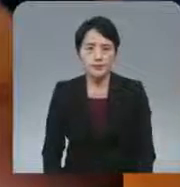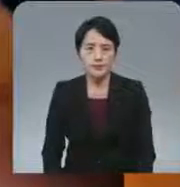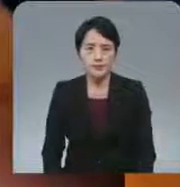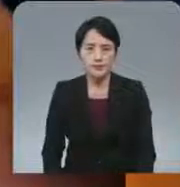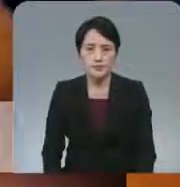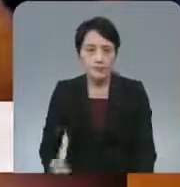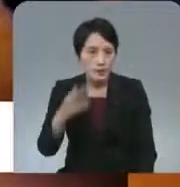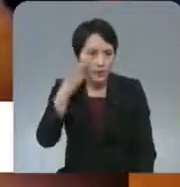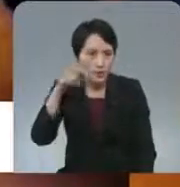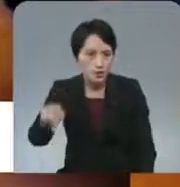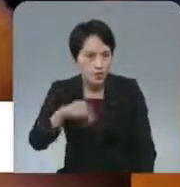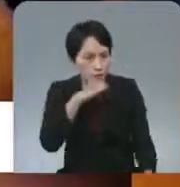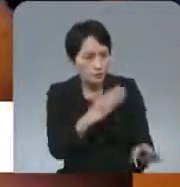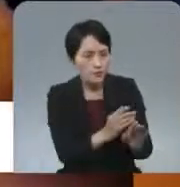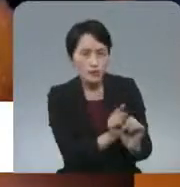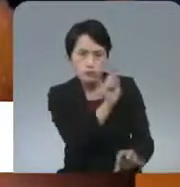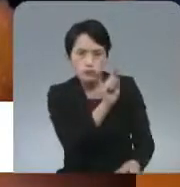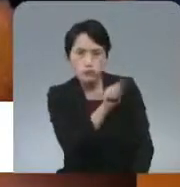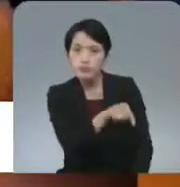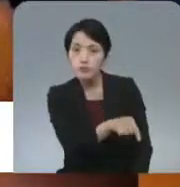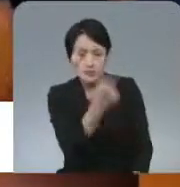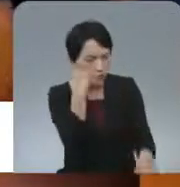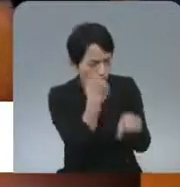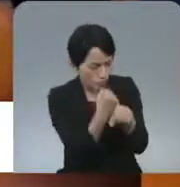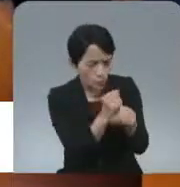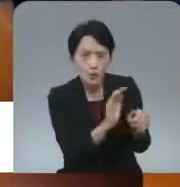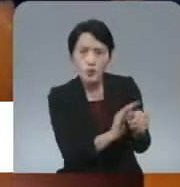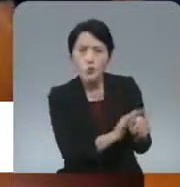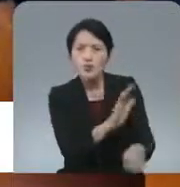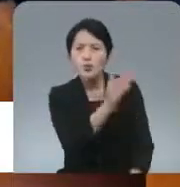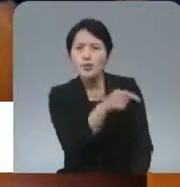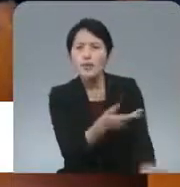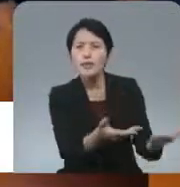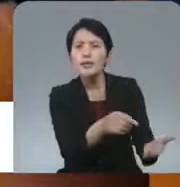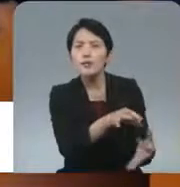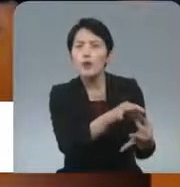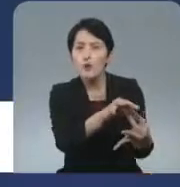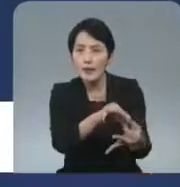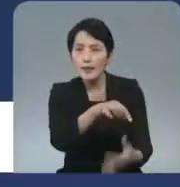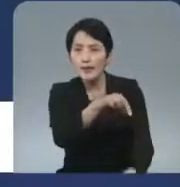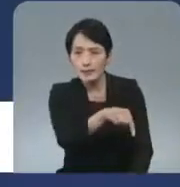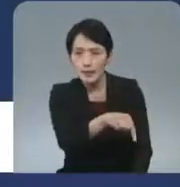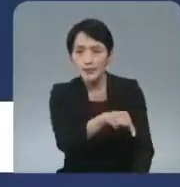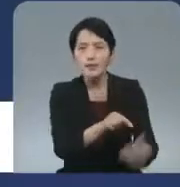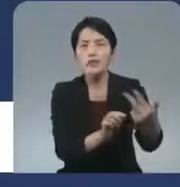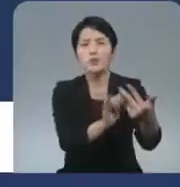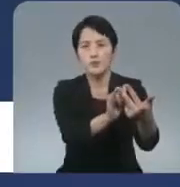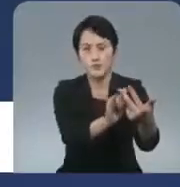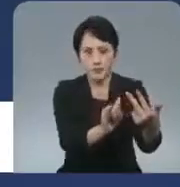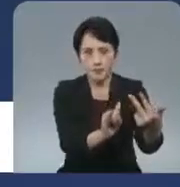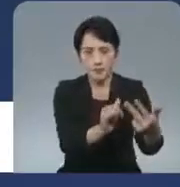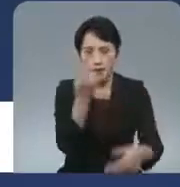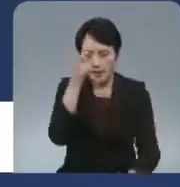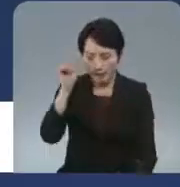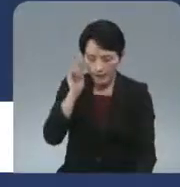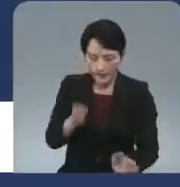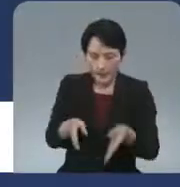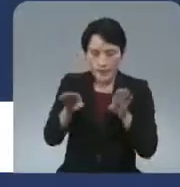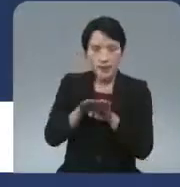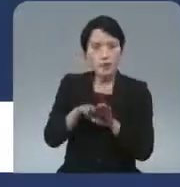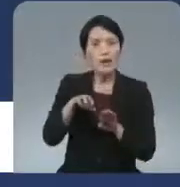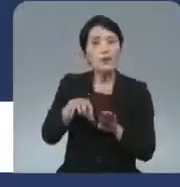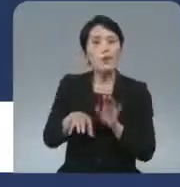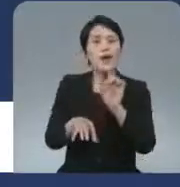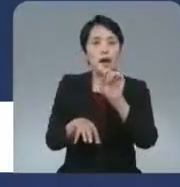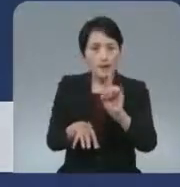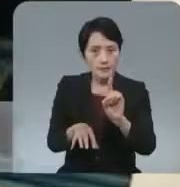ở văn phòng kiểm soát tài sản nước ngoài thuộc Bộ Tài chính Mỹ ngày 12 tháng 01 giờ địa phương cho biết đã liệt xấu đối tượng mang quốc tịch